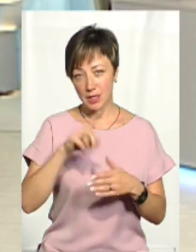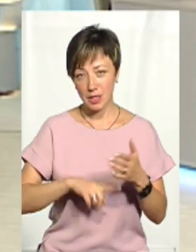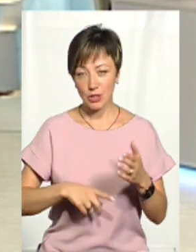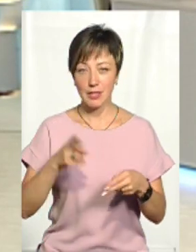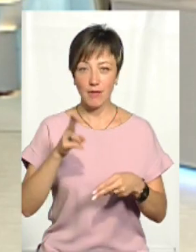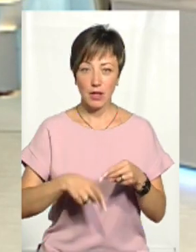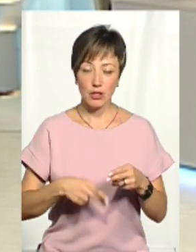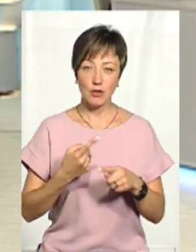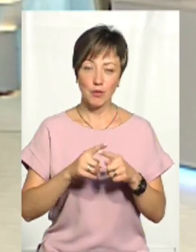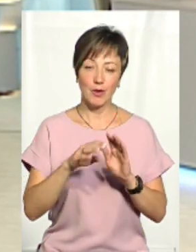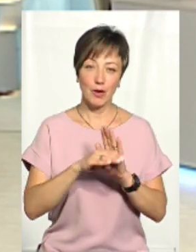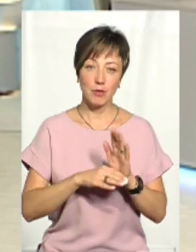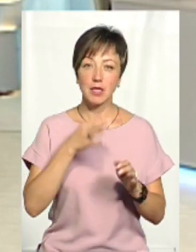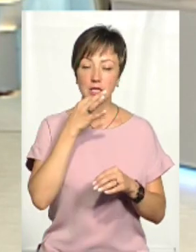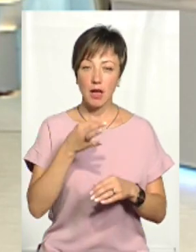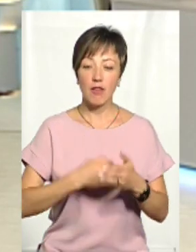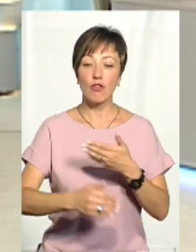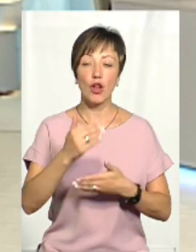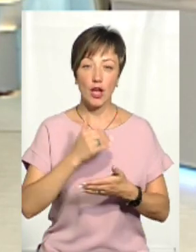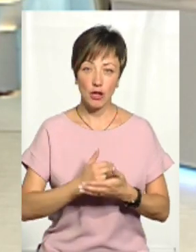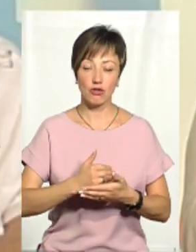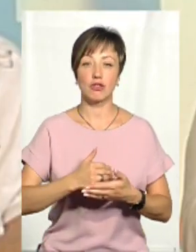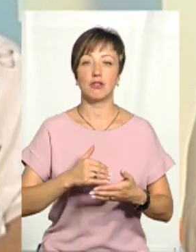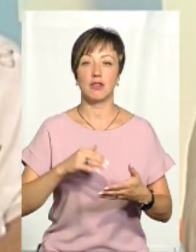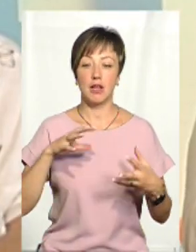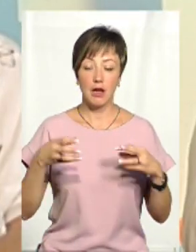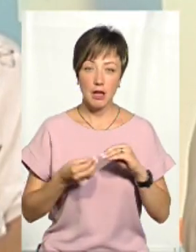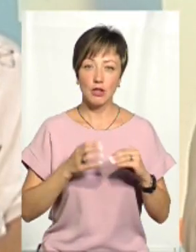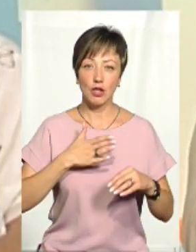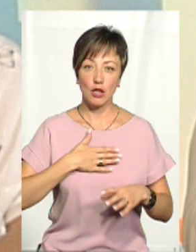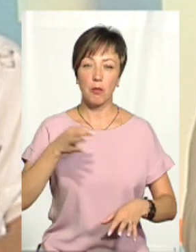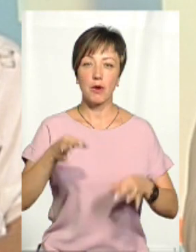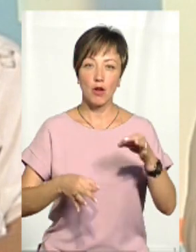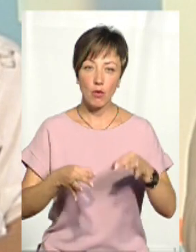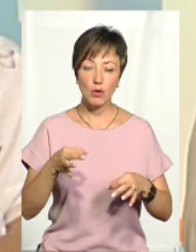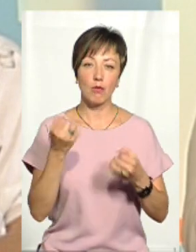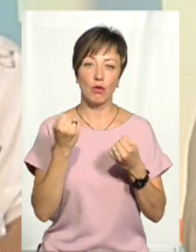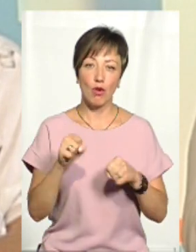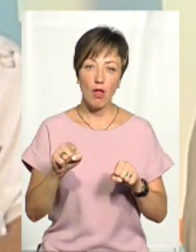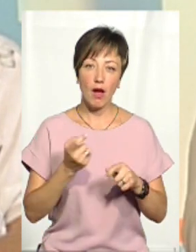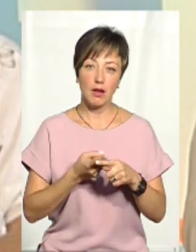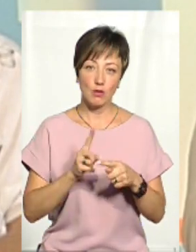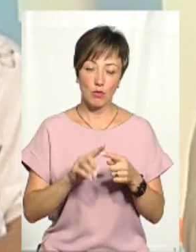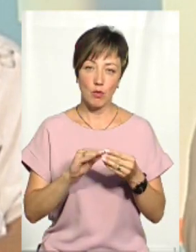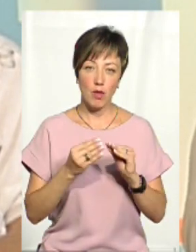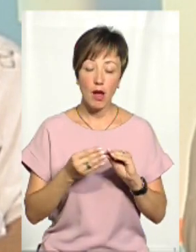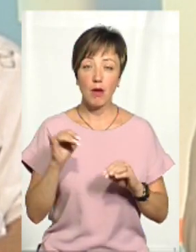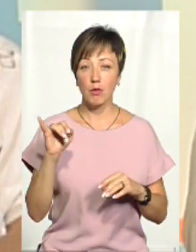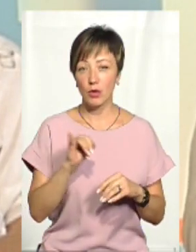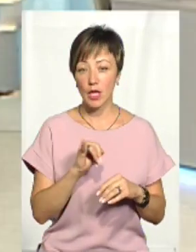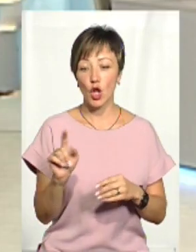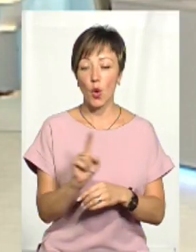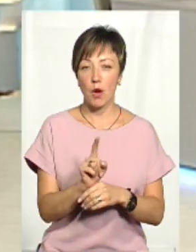якійсь ноті завершити і сказати, що врешті-решт наша природа його подолає і